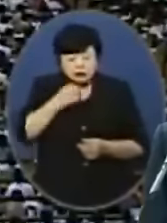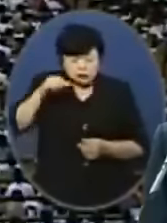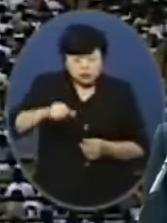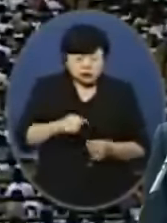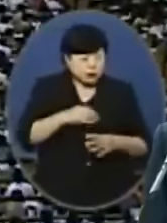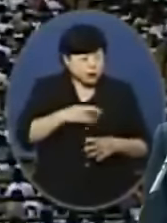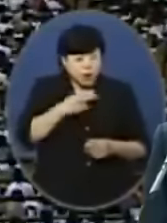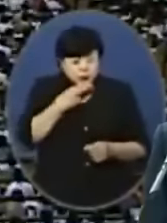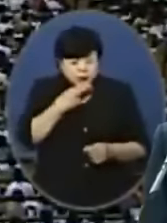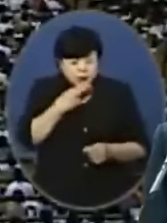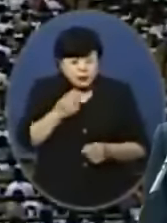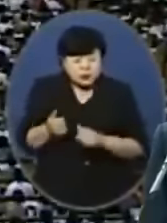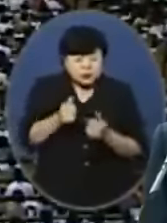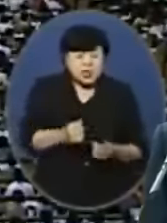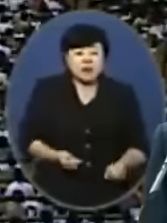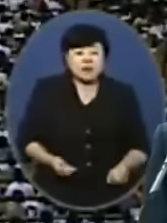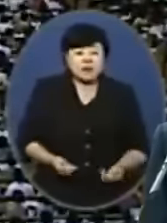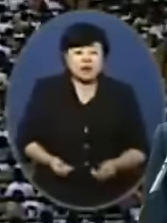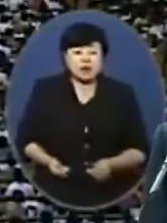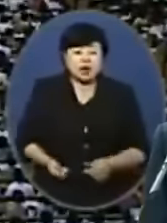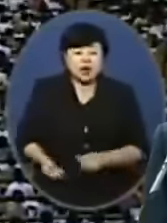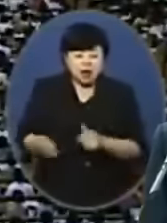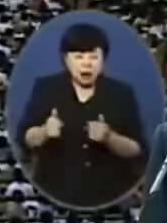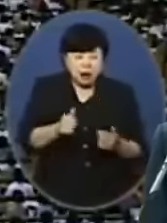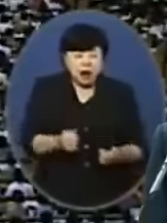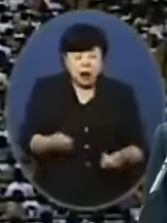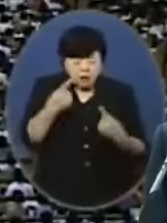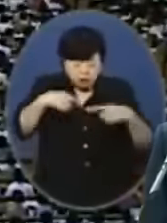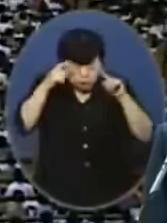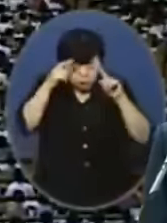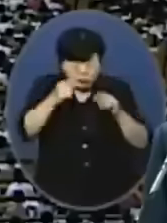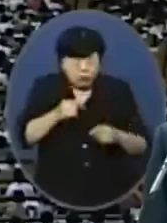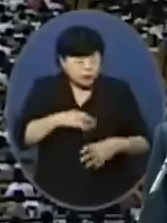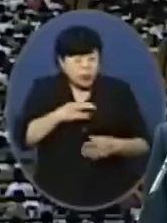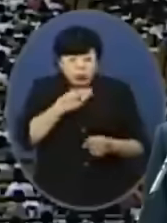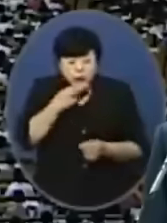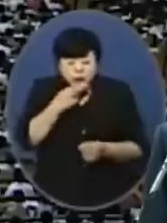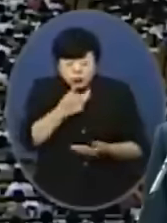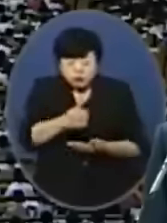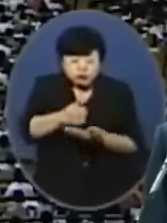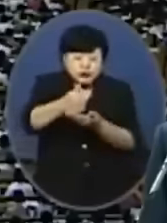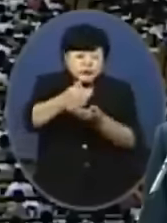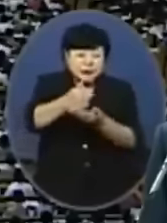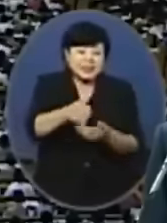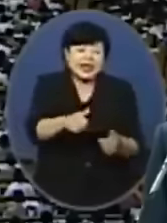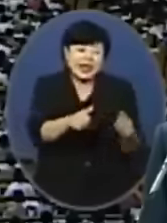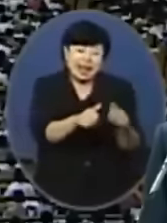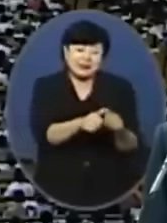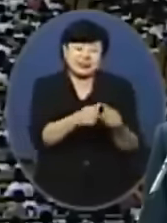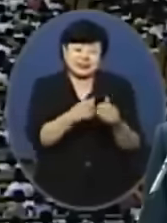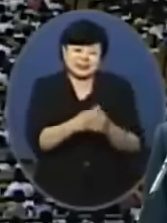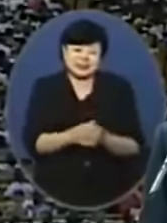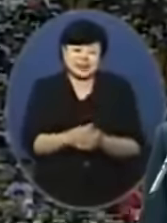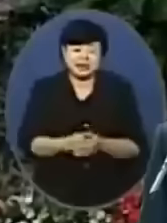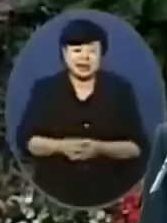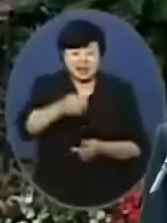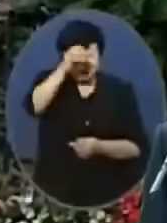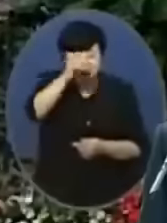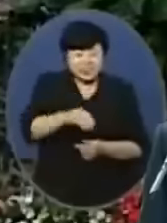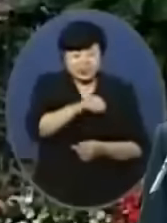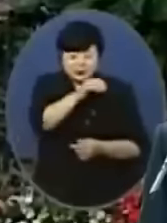겁나지 아니하고 사망과 음부의 삶도 겁나지 않습니다. 주님이 같이 계시기 때문에 갈보리